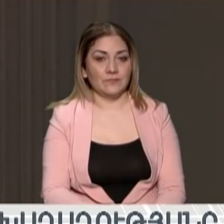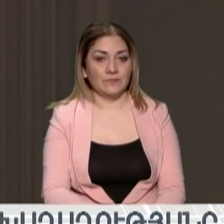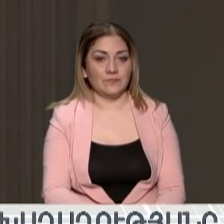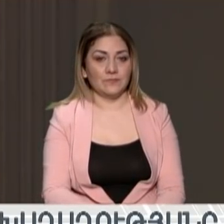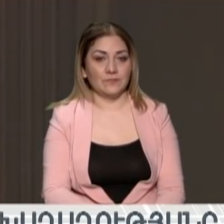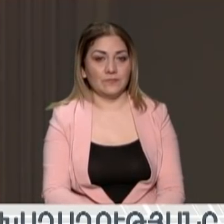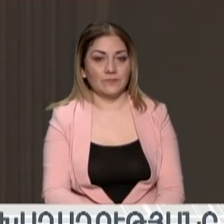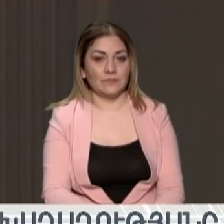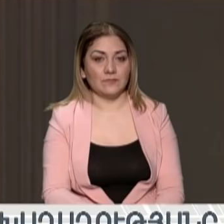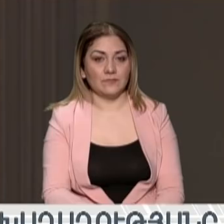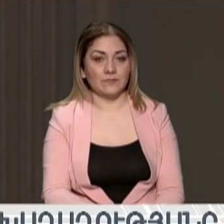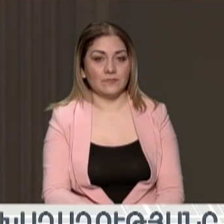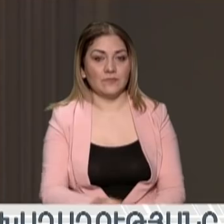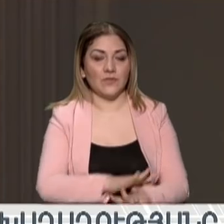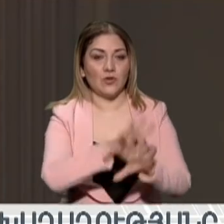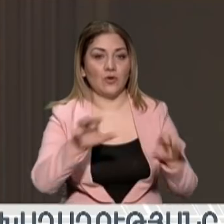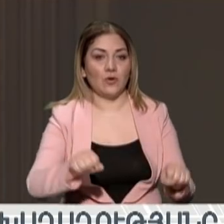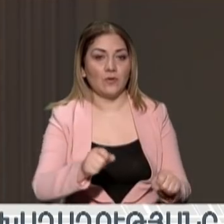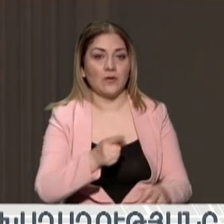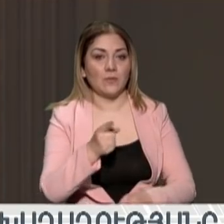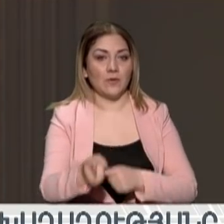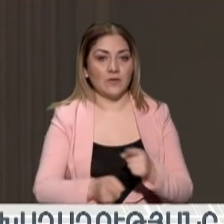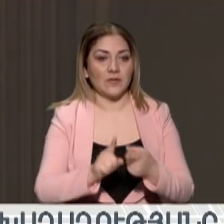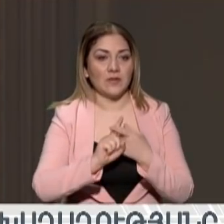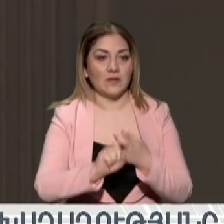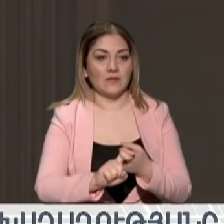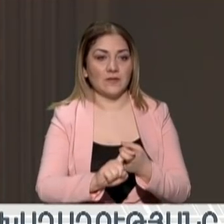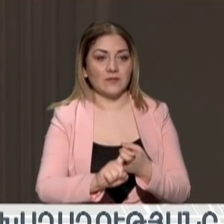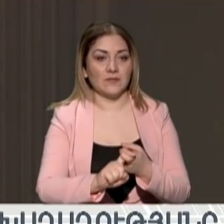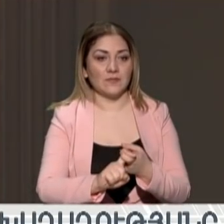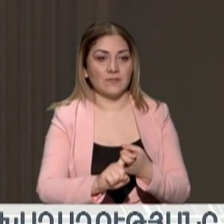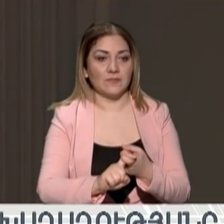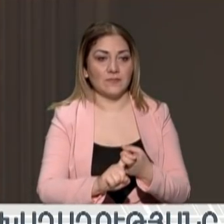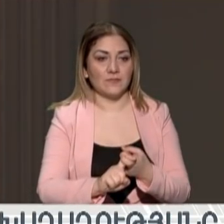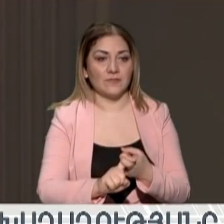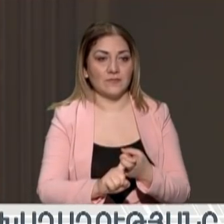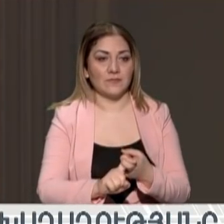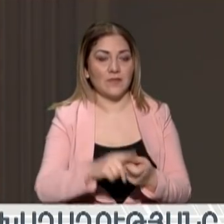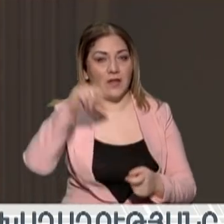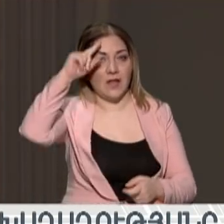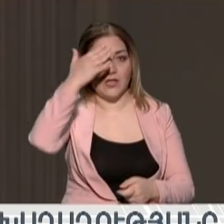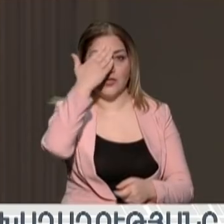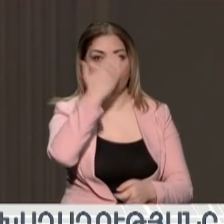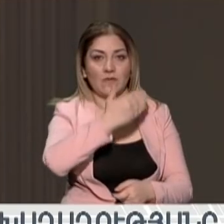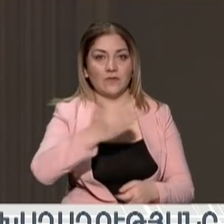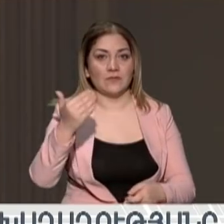մեր համար առաջնային հարցը դեօկուպացիան եւ դրա հետ կապված հայ